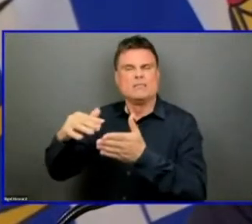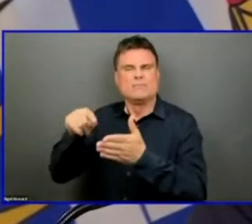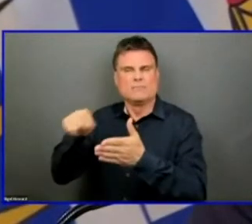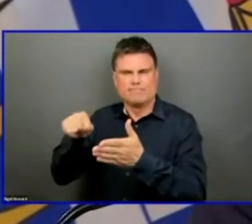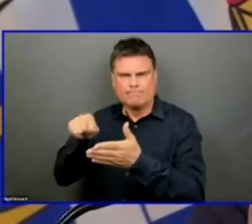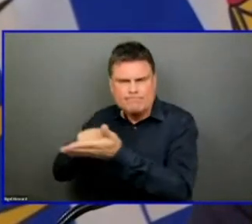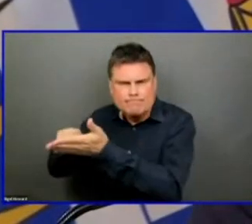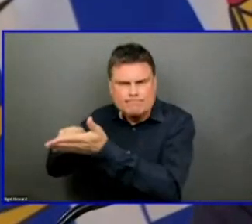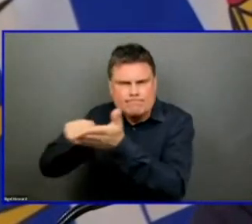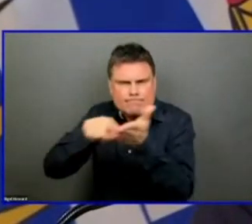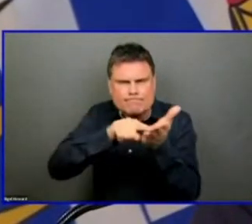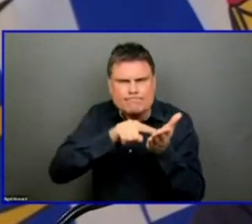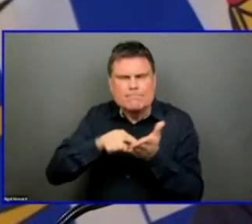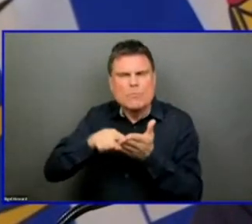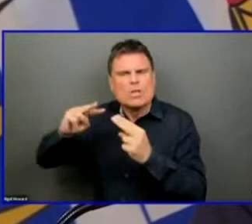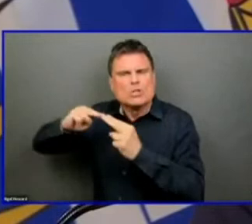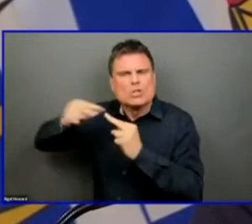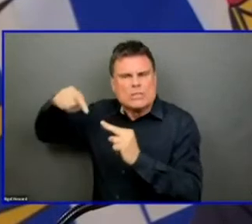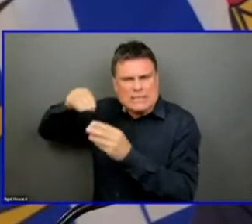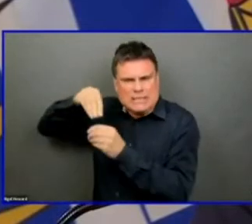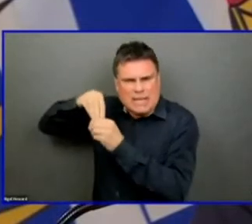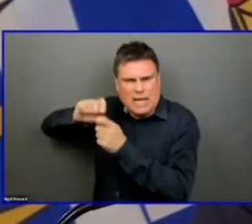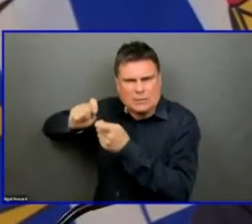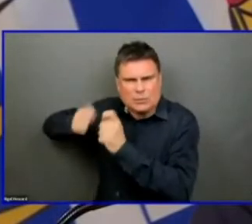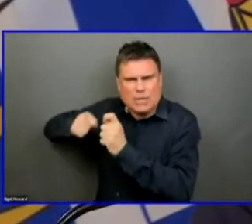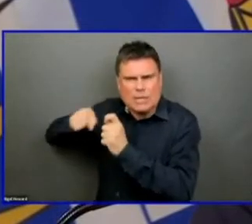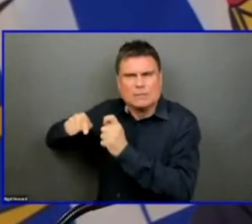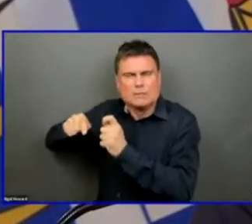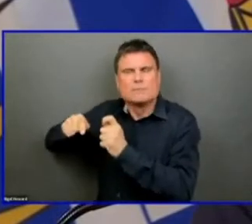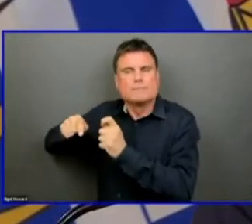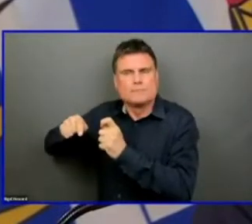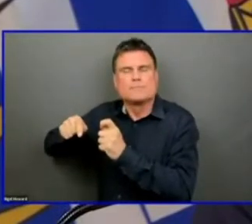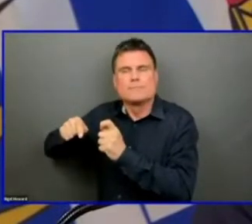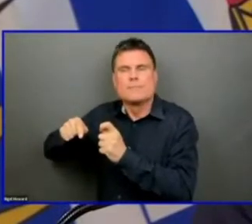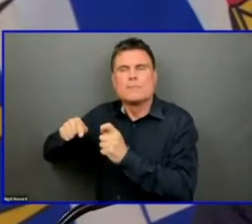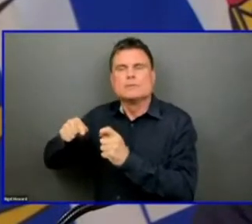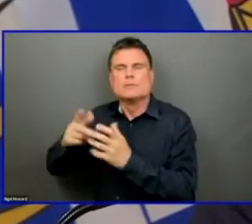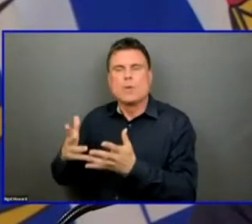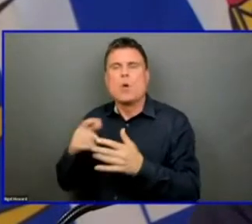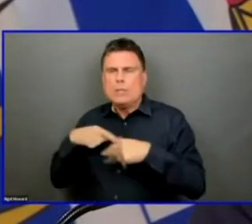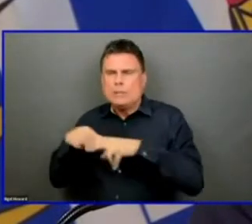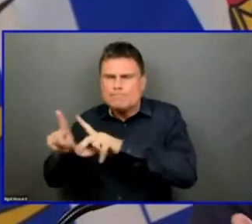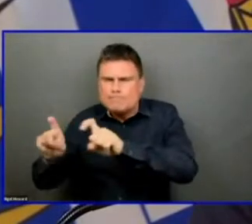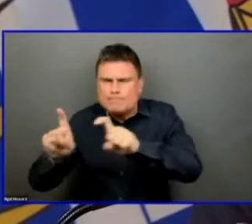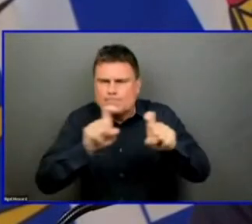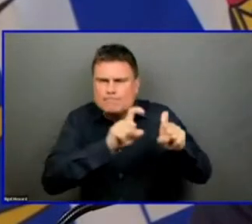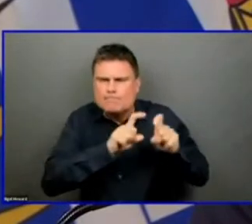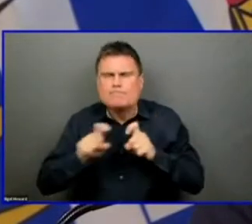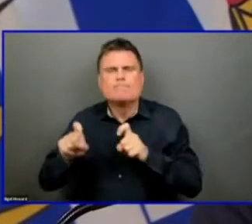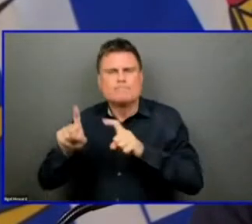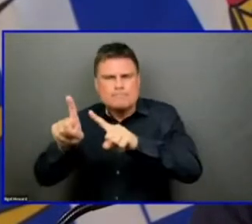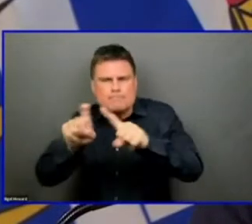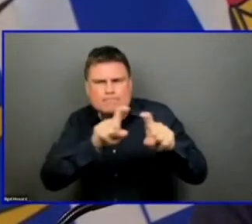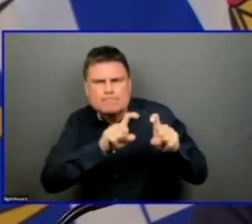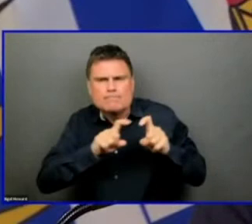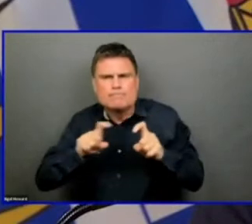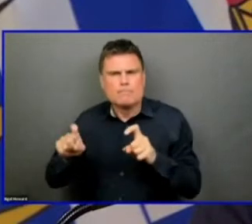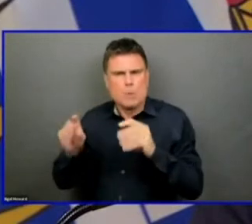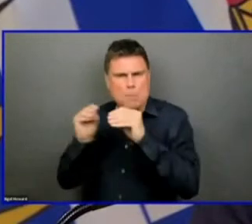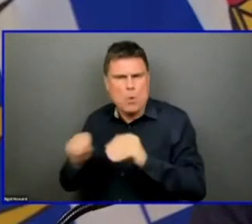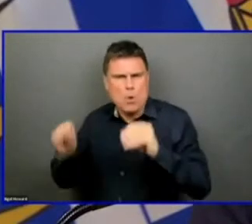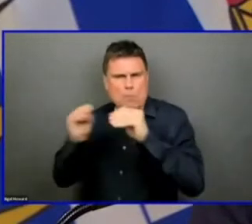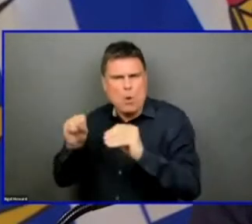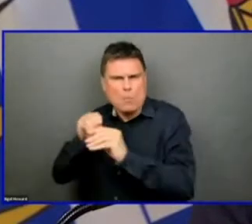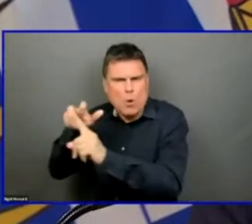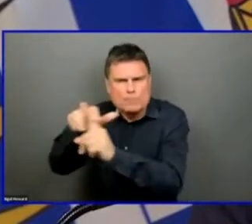when 校的 we've 这 known 个 that 传 there 染的 was 情 a 况。 variant of concern exposure event in a school, and we have not seen increased